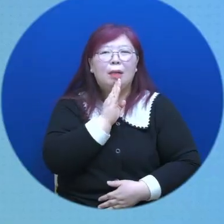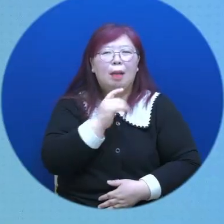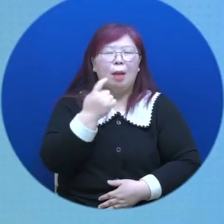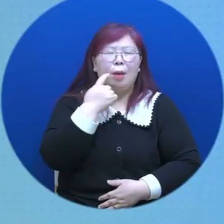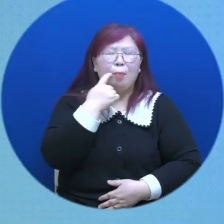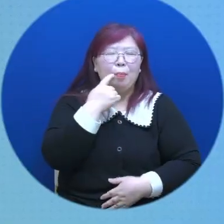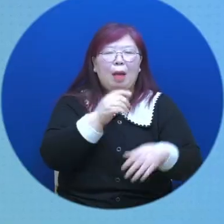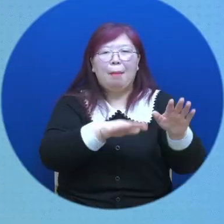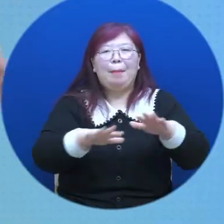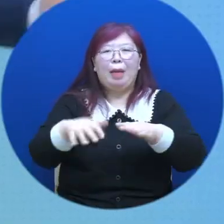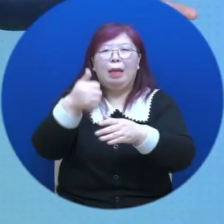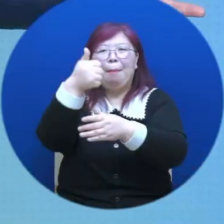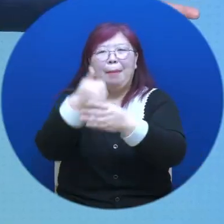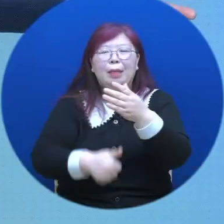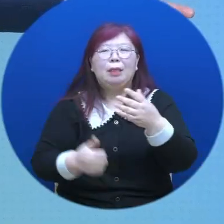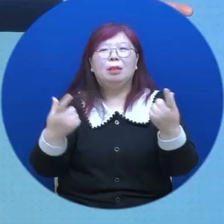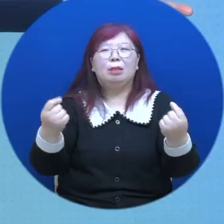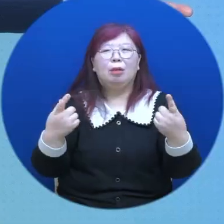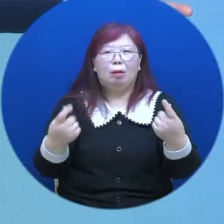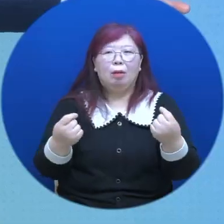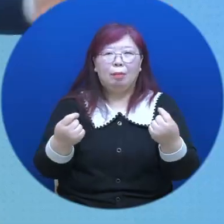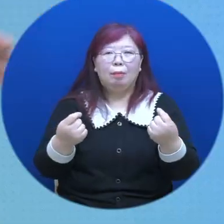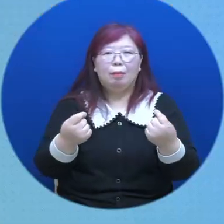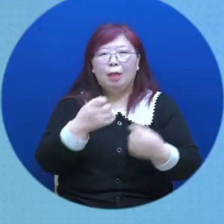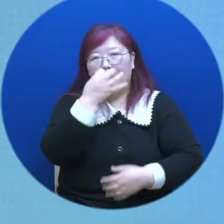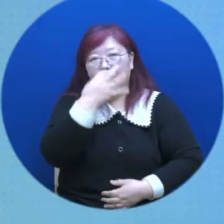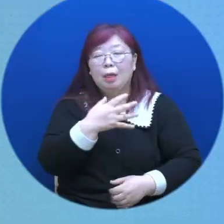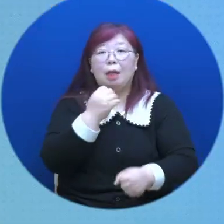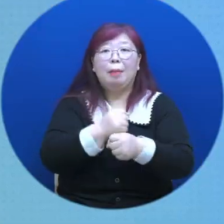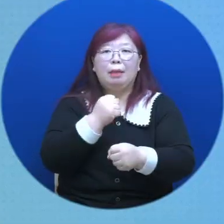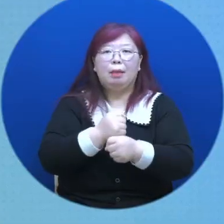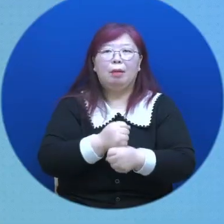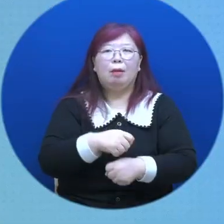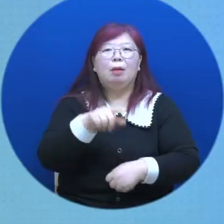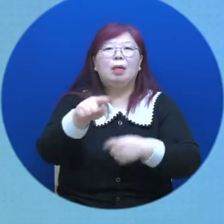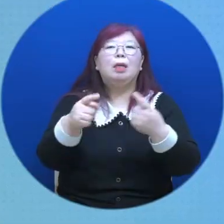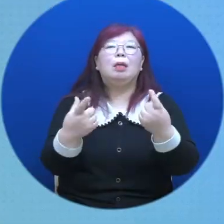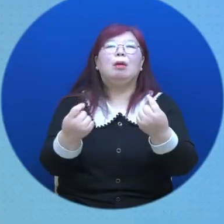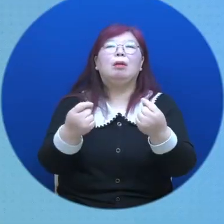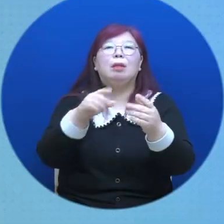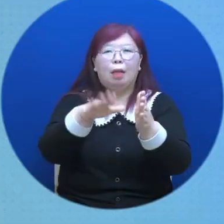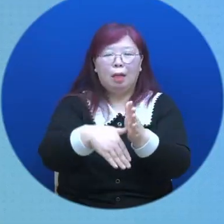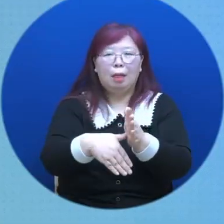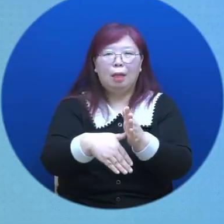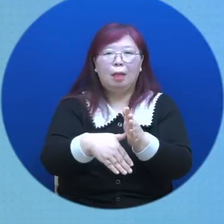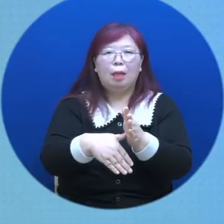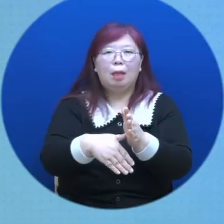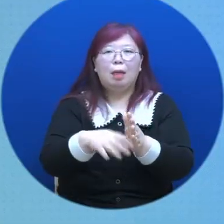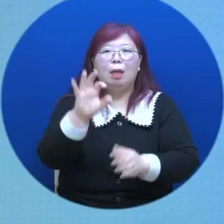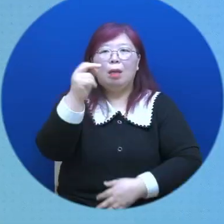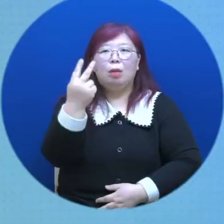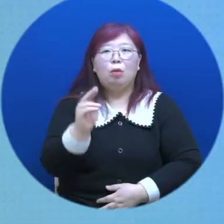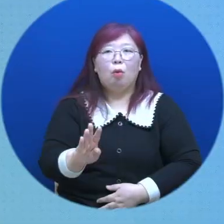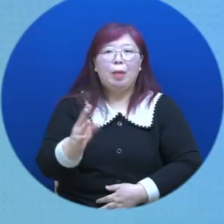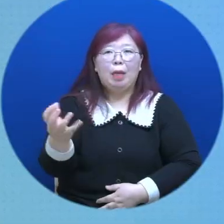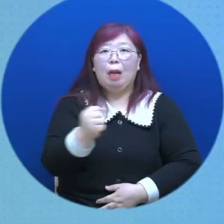바닷속으로 떨어뜨리는 형편이잖아요. 여러분, 이럴 때에 욥이 갖고 있는 게 뭡니까?